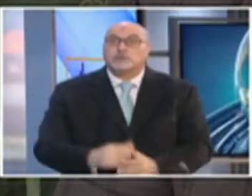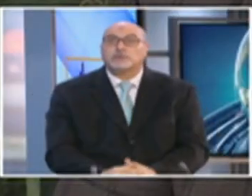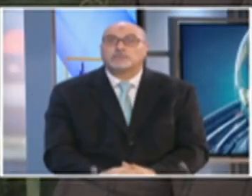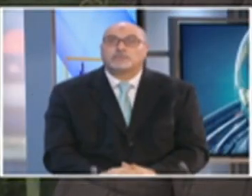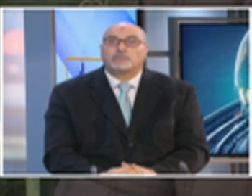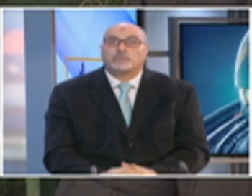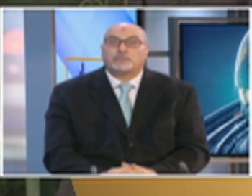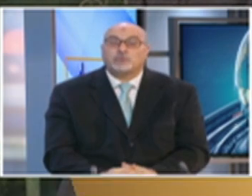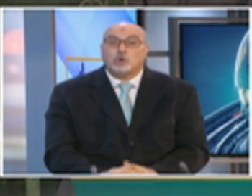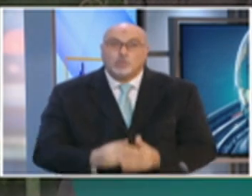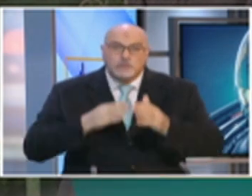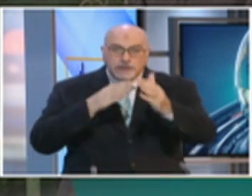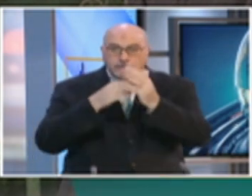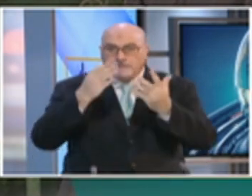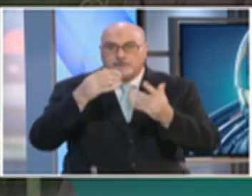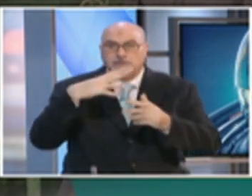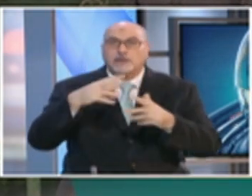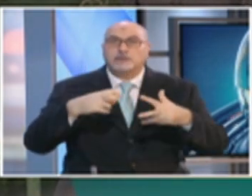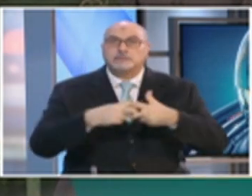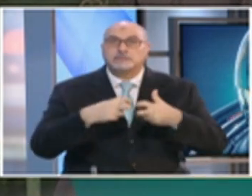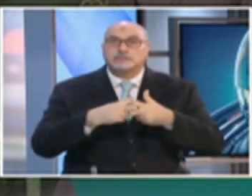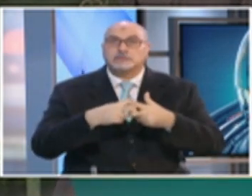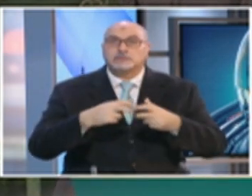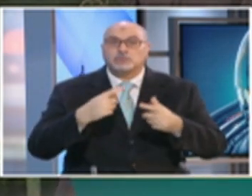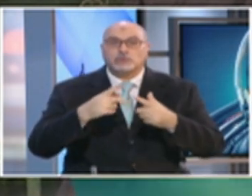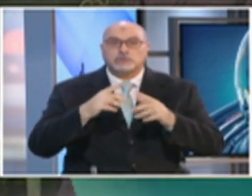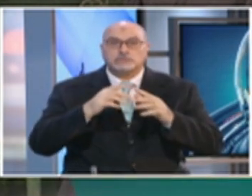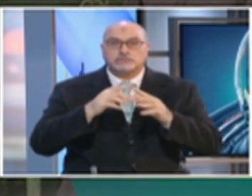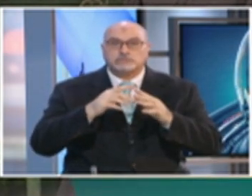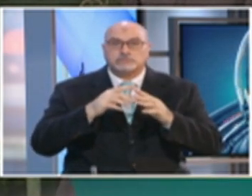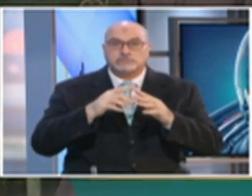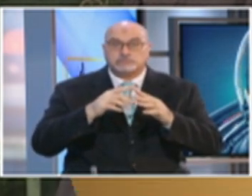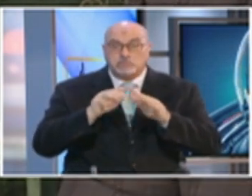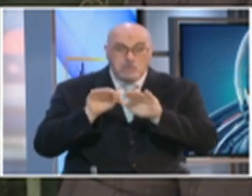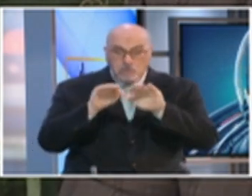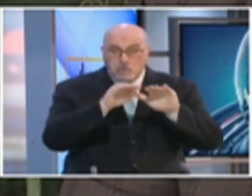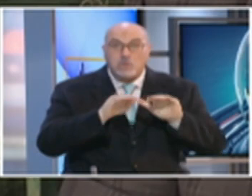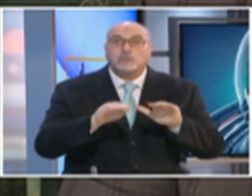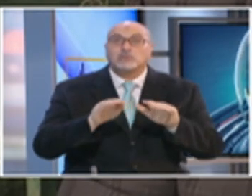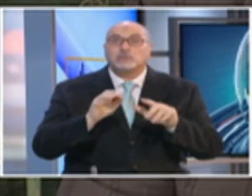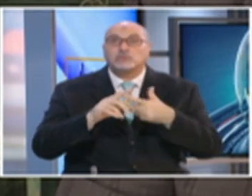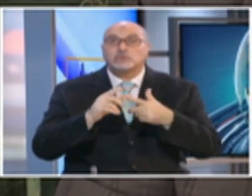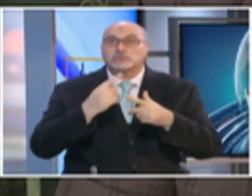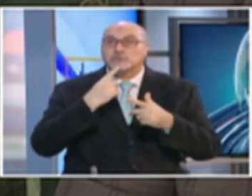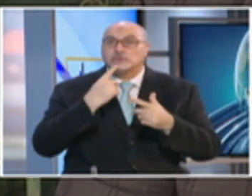منها هو طبعا تخفيض الأسعار نتاعها، وتروح ممكن تكون أثر إيجابي